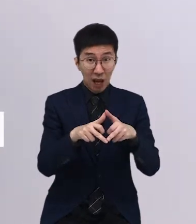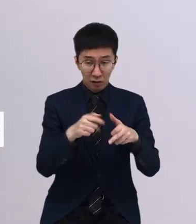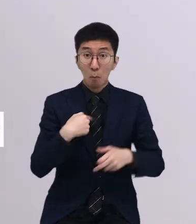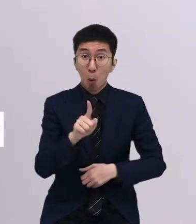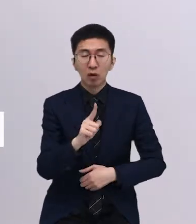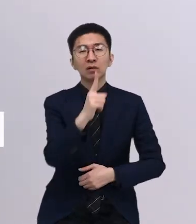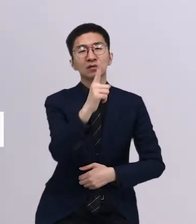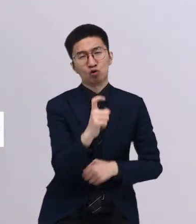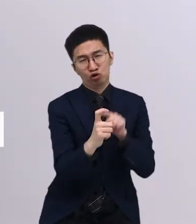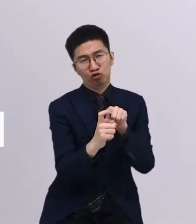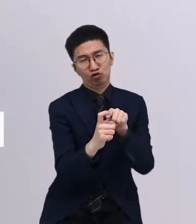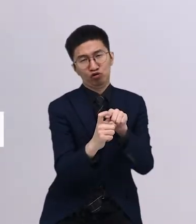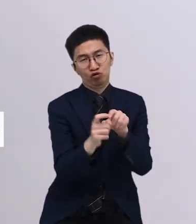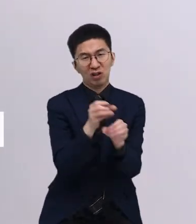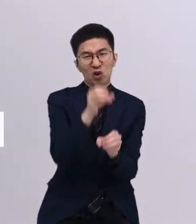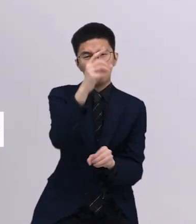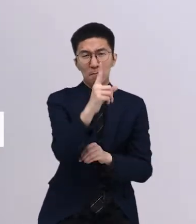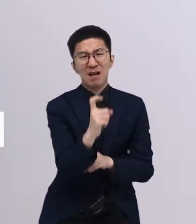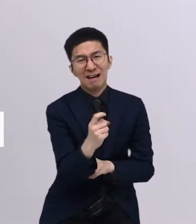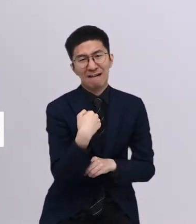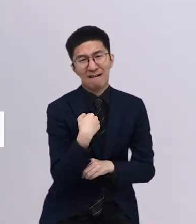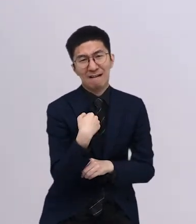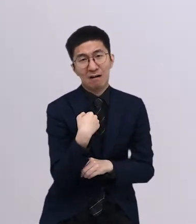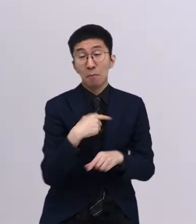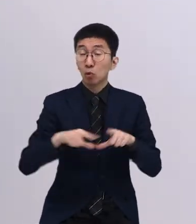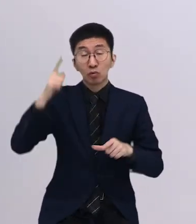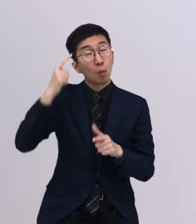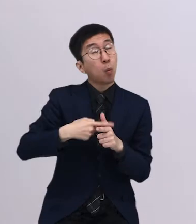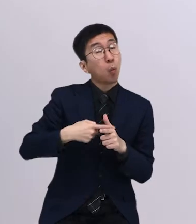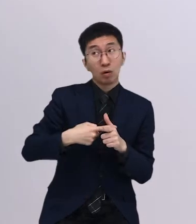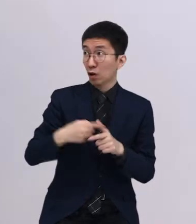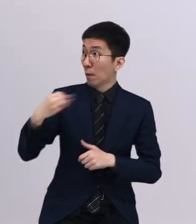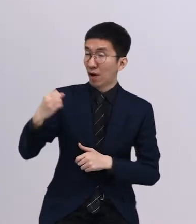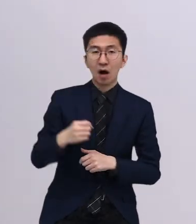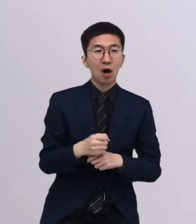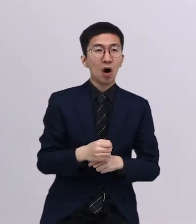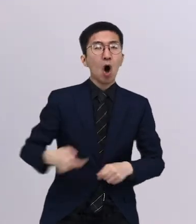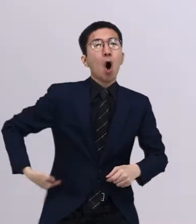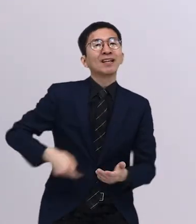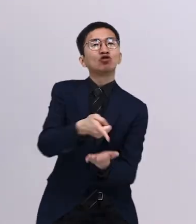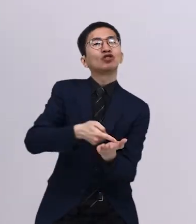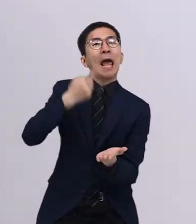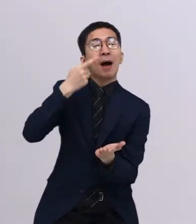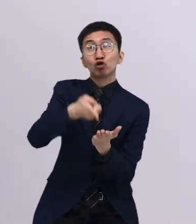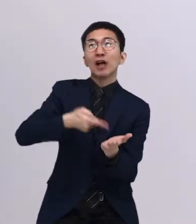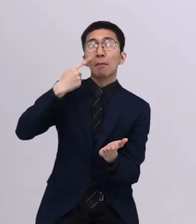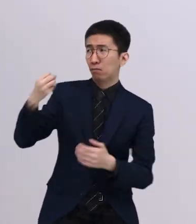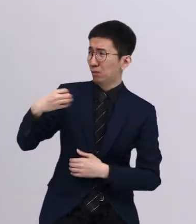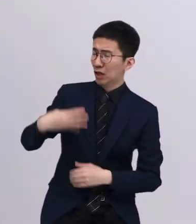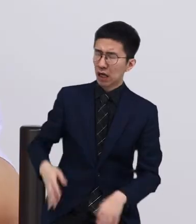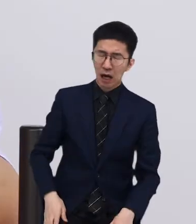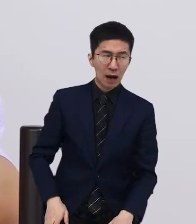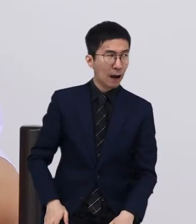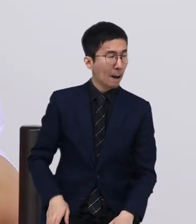저는 평소에 별 생각 없고 이렇게 잘 지내고 있다가 허리 피는 수술 해야지 좋은 병원 알려주겠다. 이런 사람도